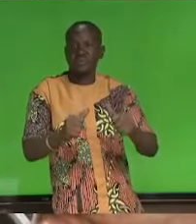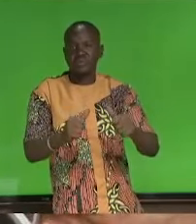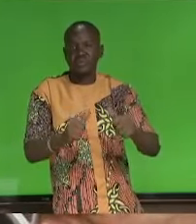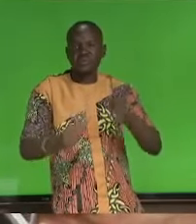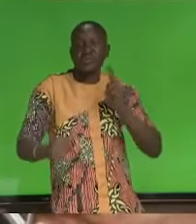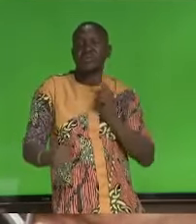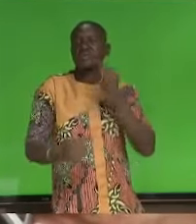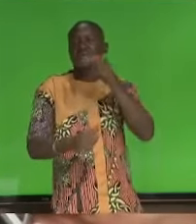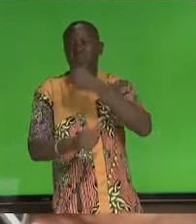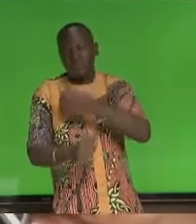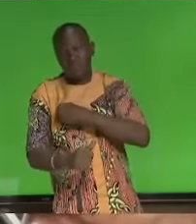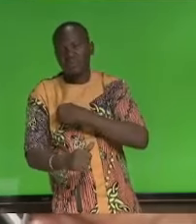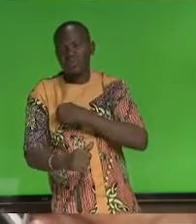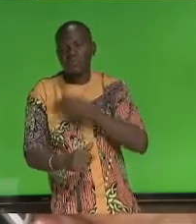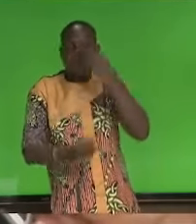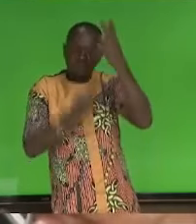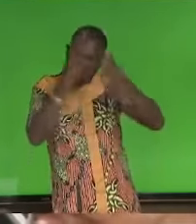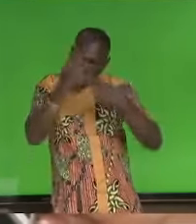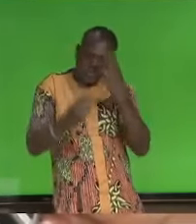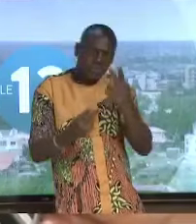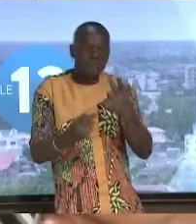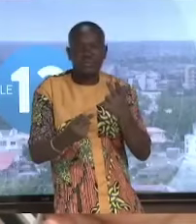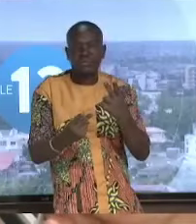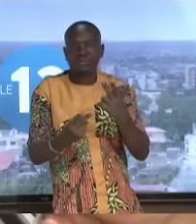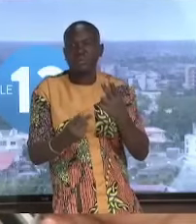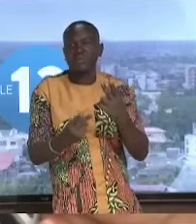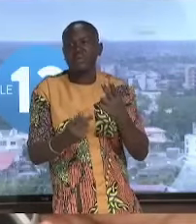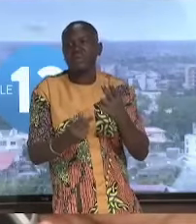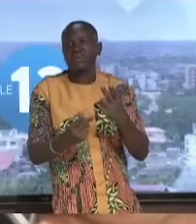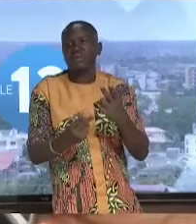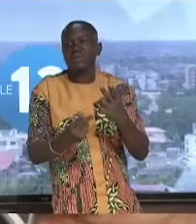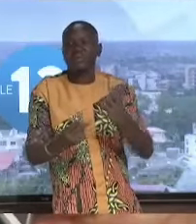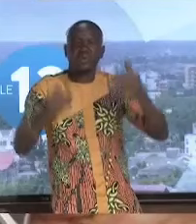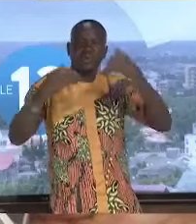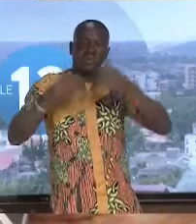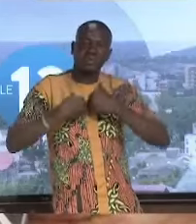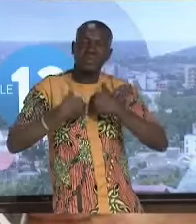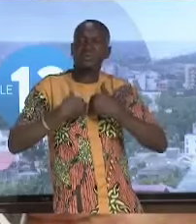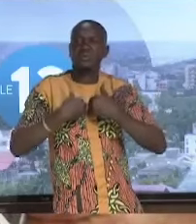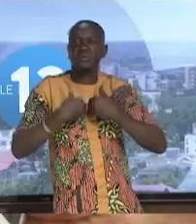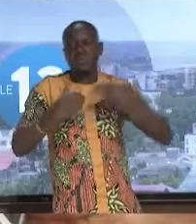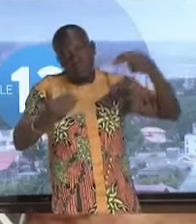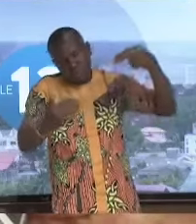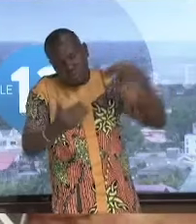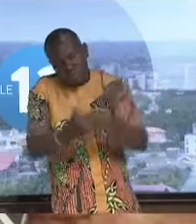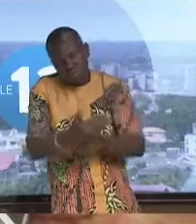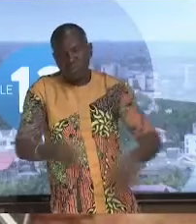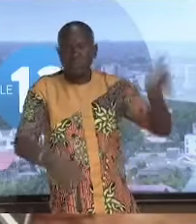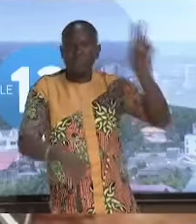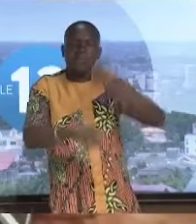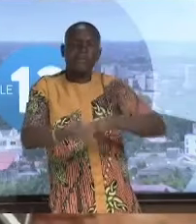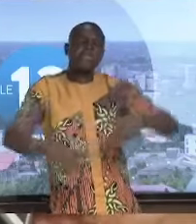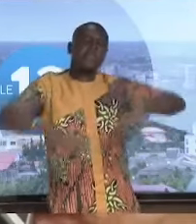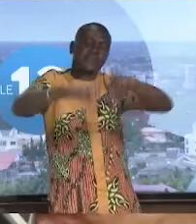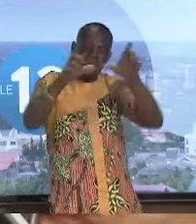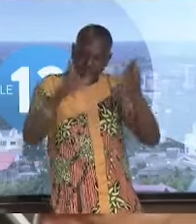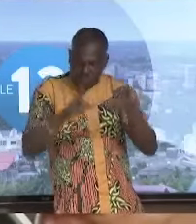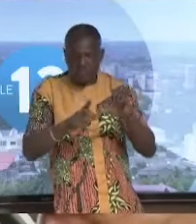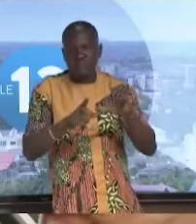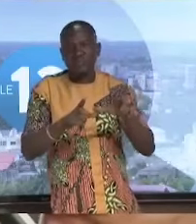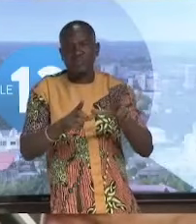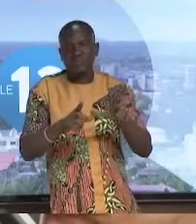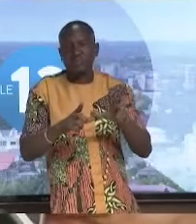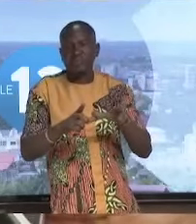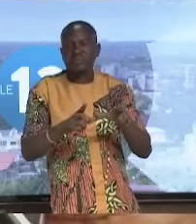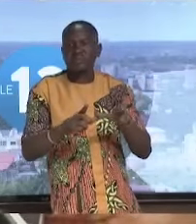nous sentons et nous voyons qu'il y a un nouveau paradigme qui se met en place et qui